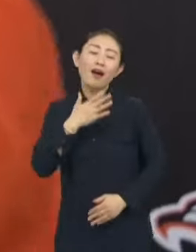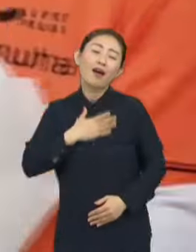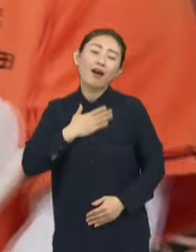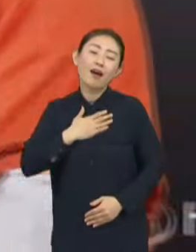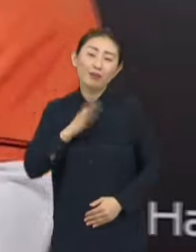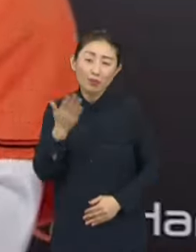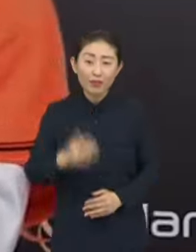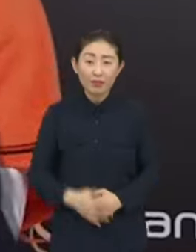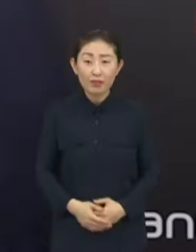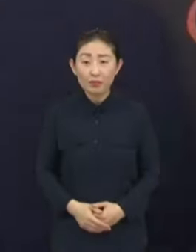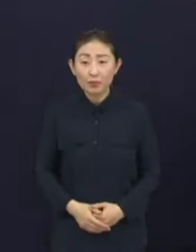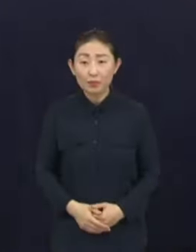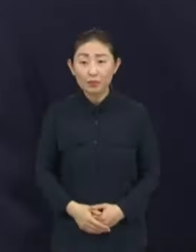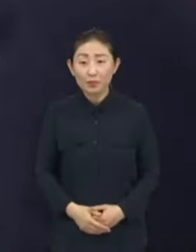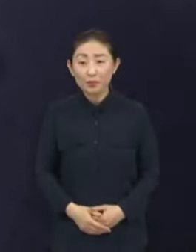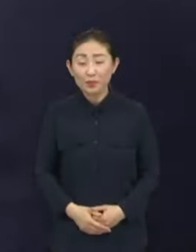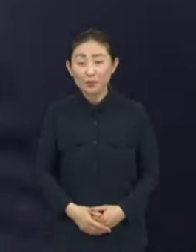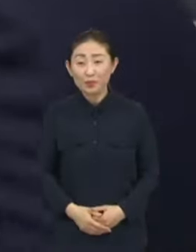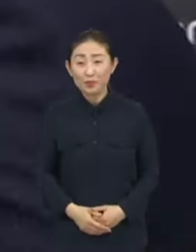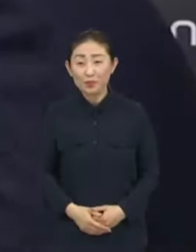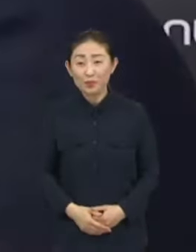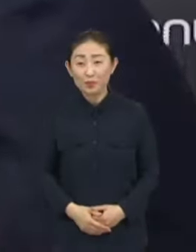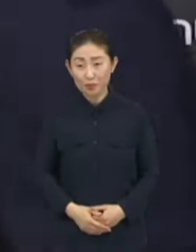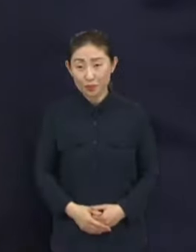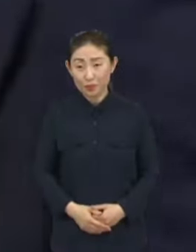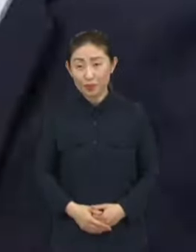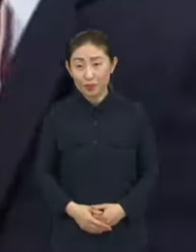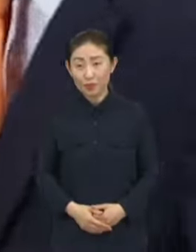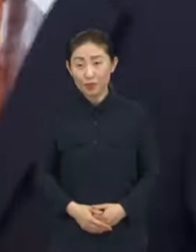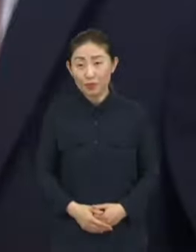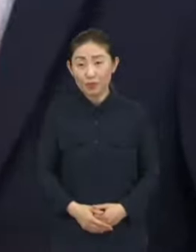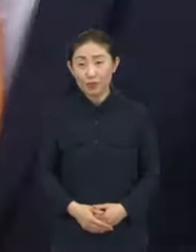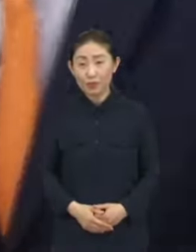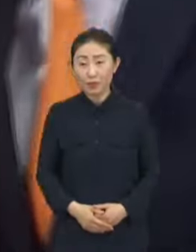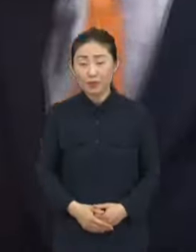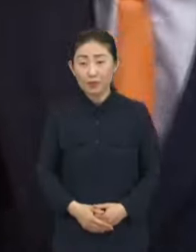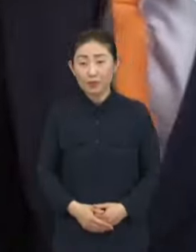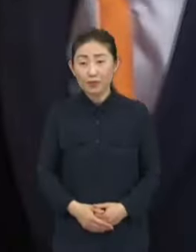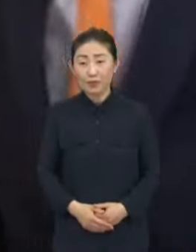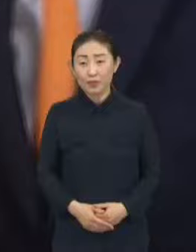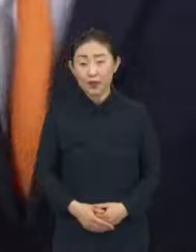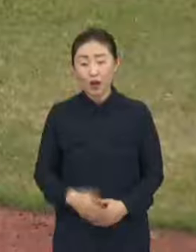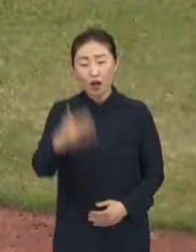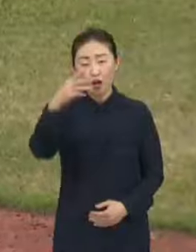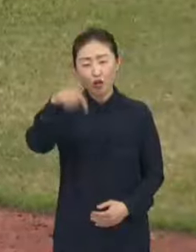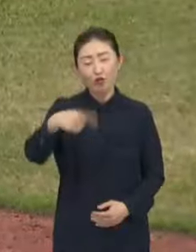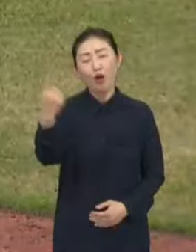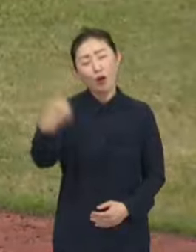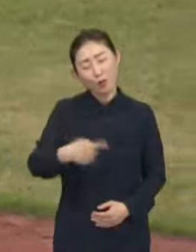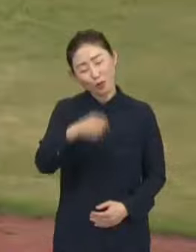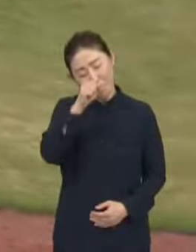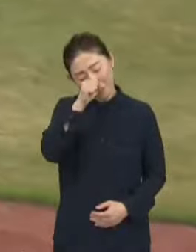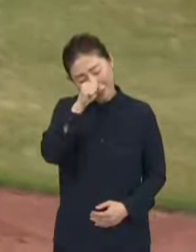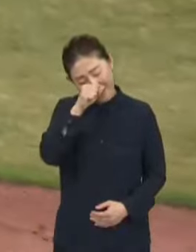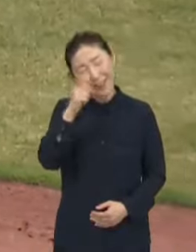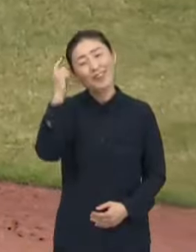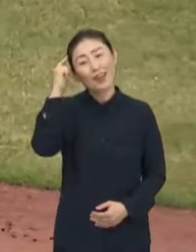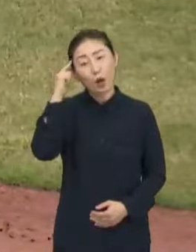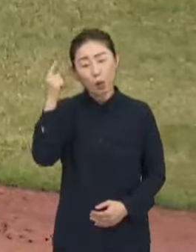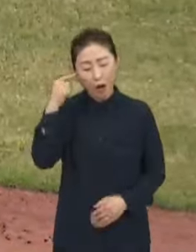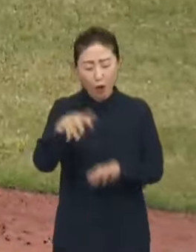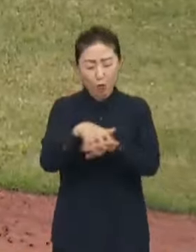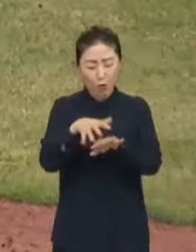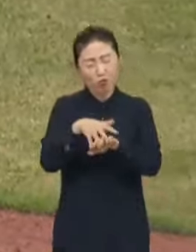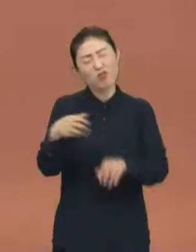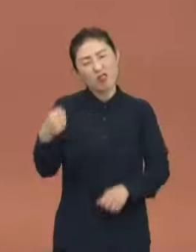못했습니다. 그래도 오실 거면 올해 오시는 게 좋겠다라는 생각을 했던 것 같아요. 전력도 이제 갖춰졌고 좋은